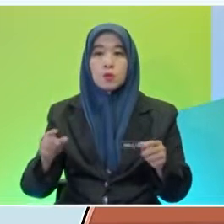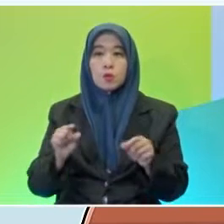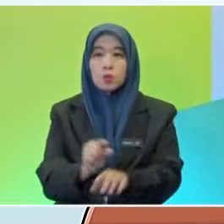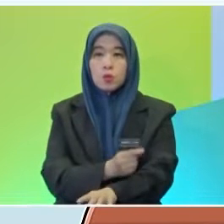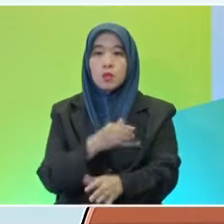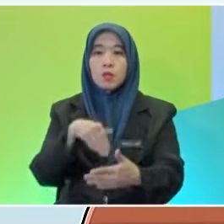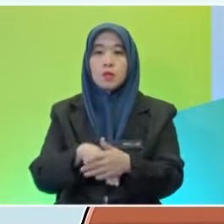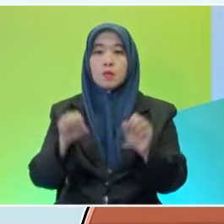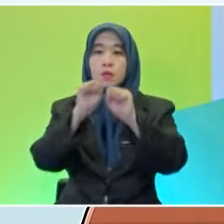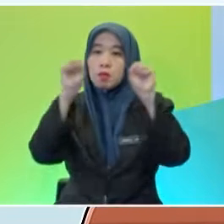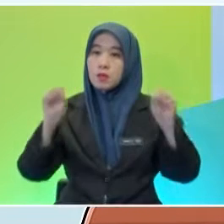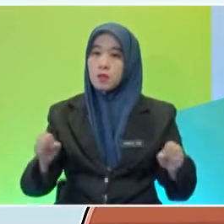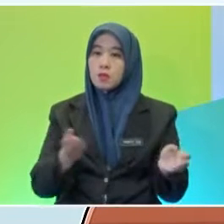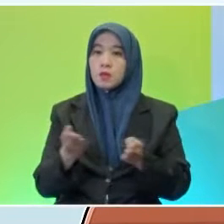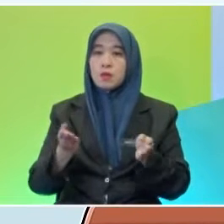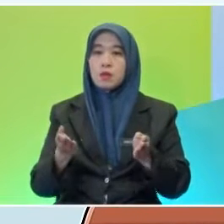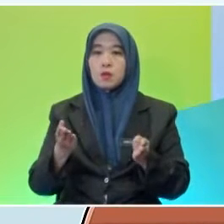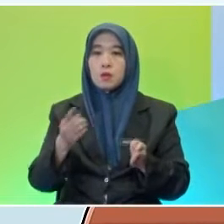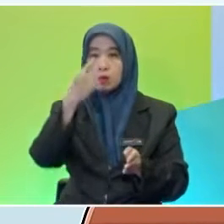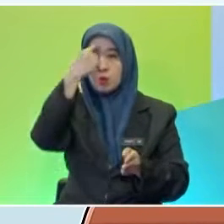pada zaman Kesultanan